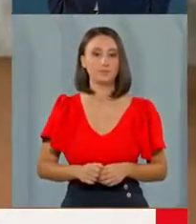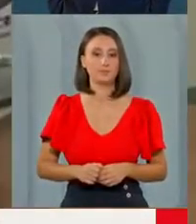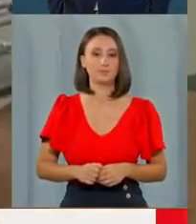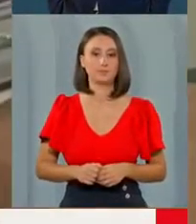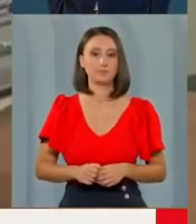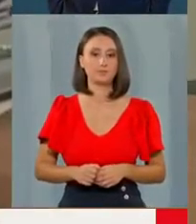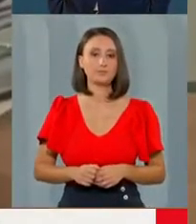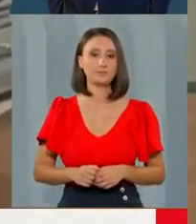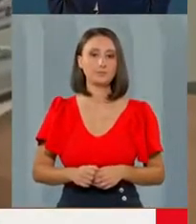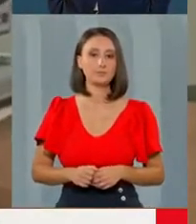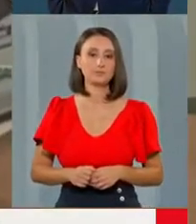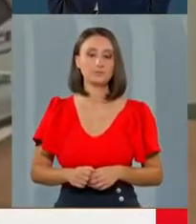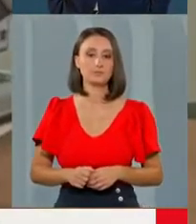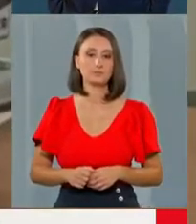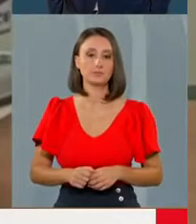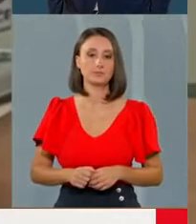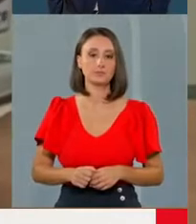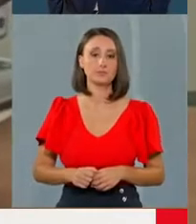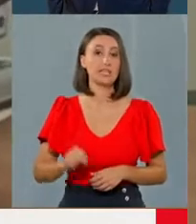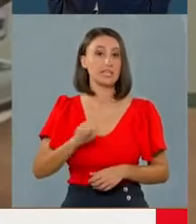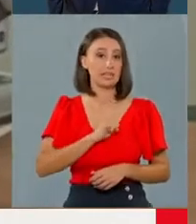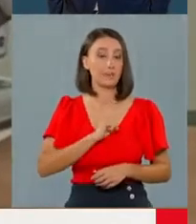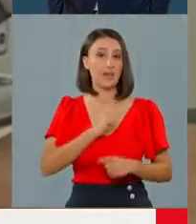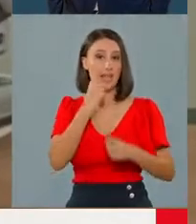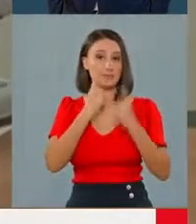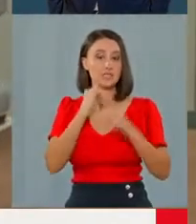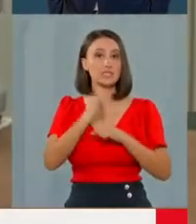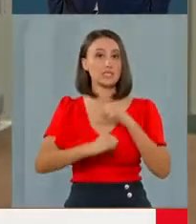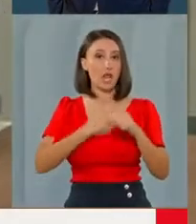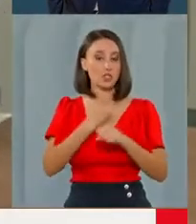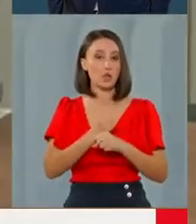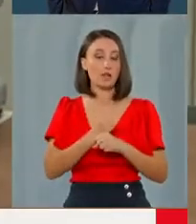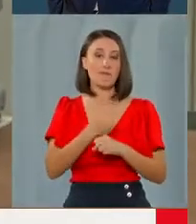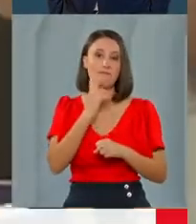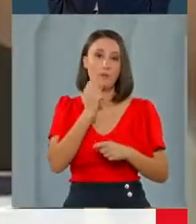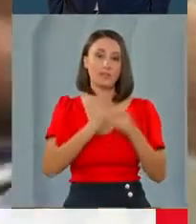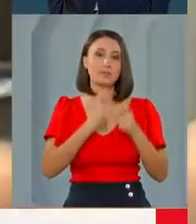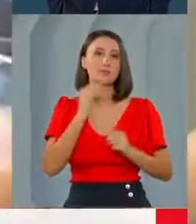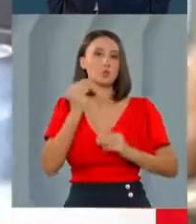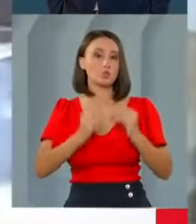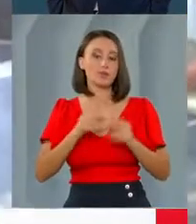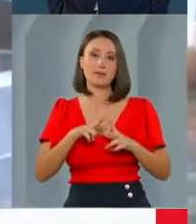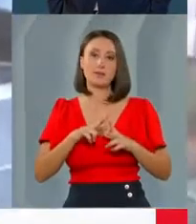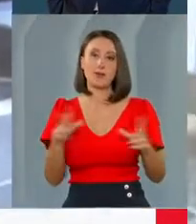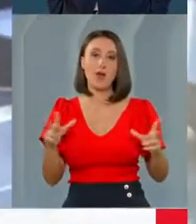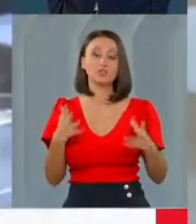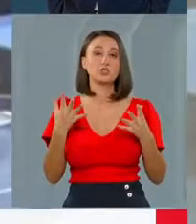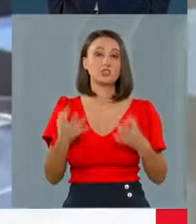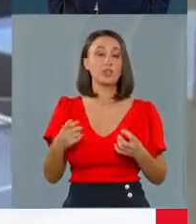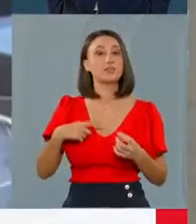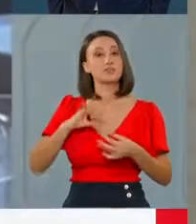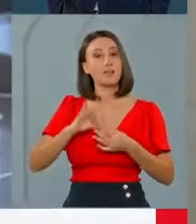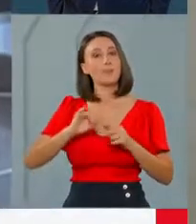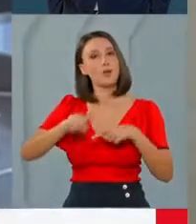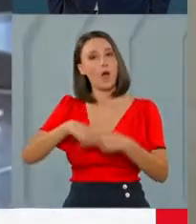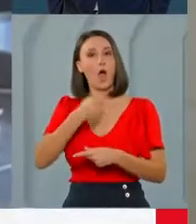tot parcursul anului 2023. Dar temerile experților internaționali, domnule Negrescu, vorbesc despre o situație critică ce va surveni